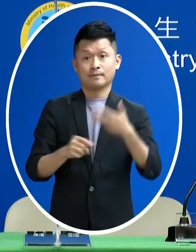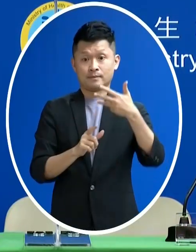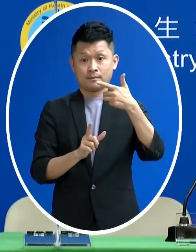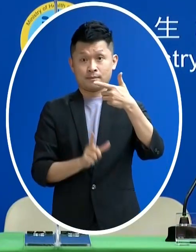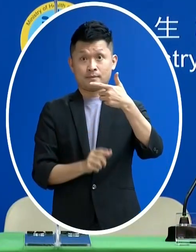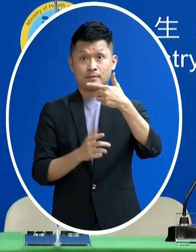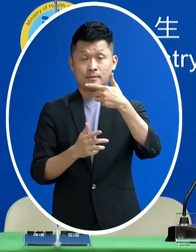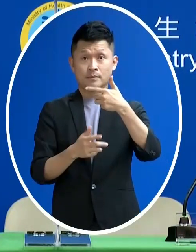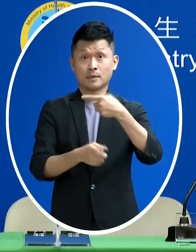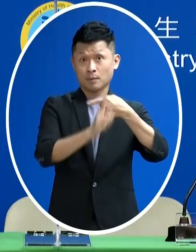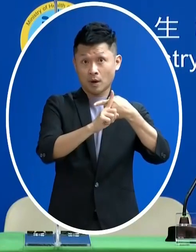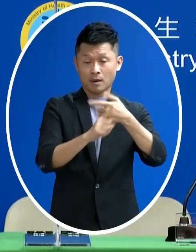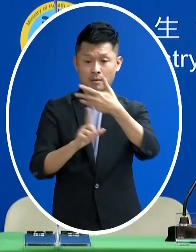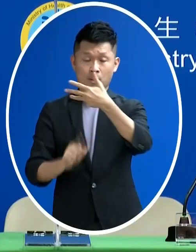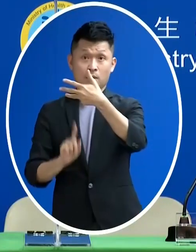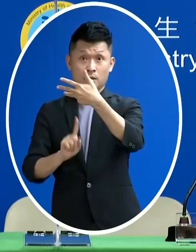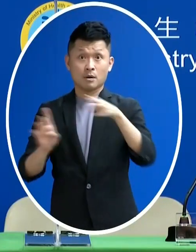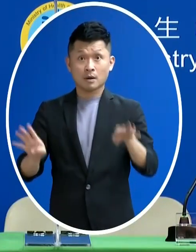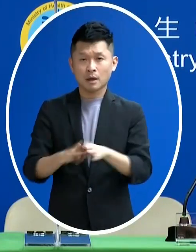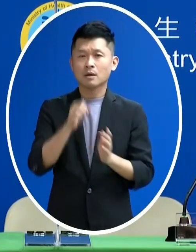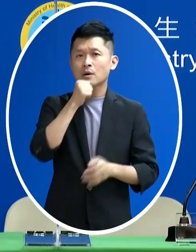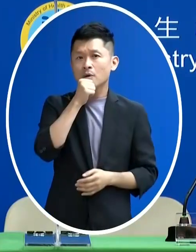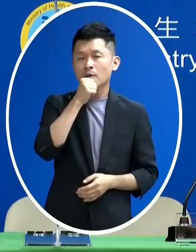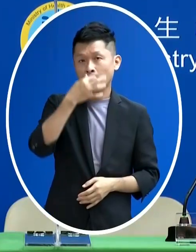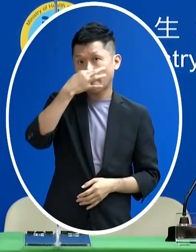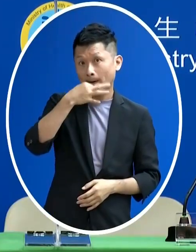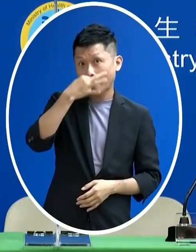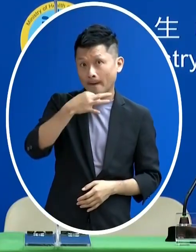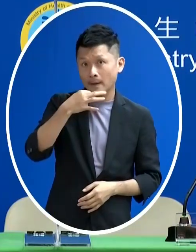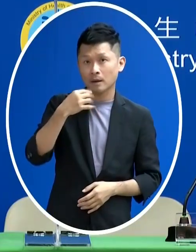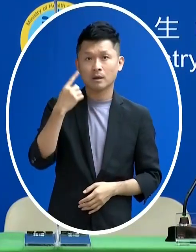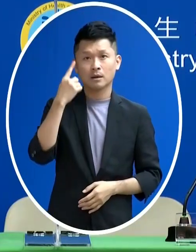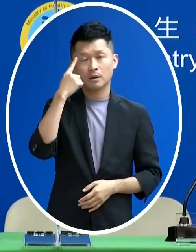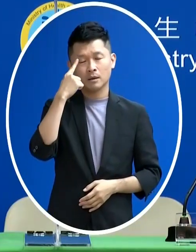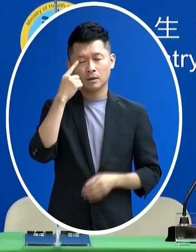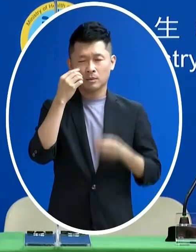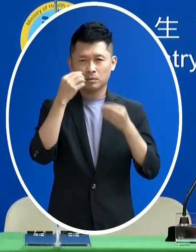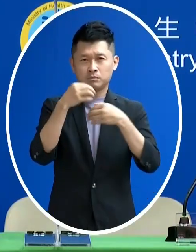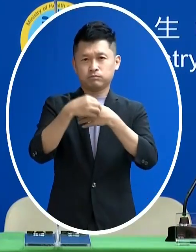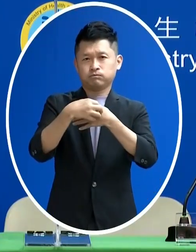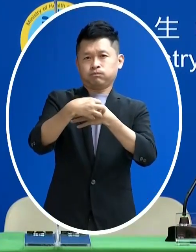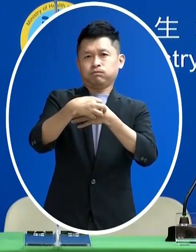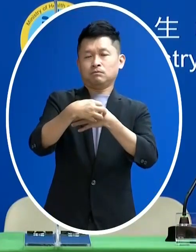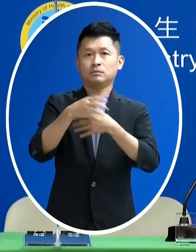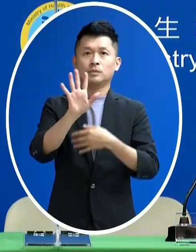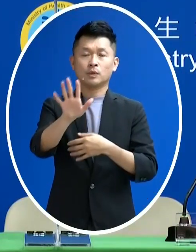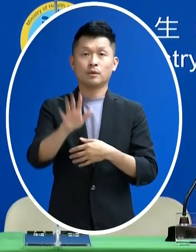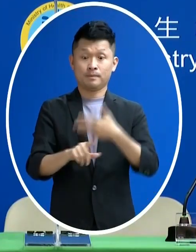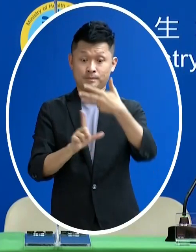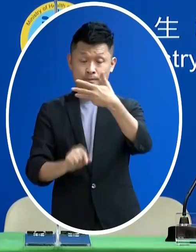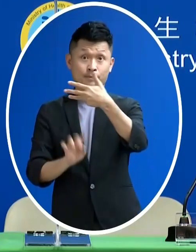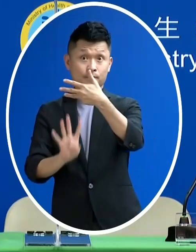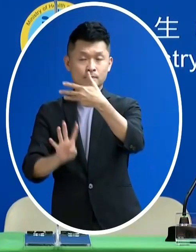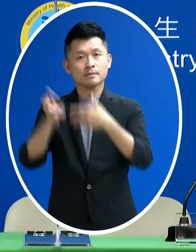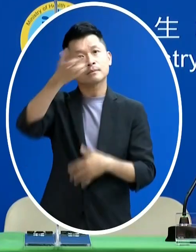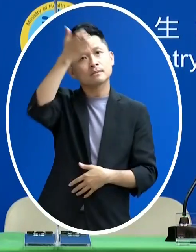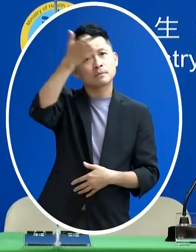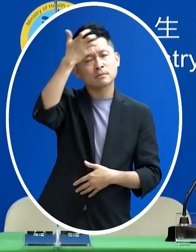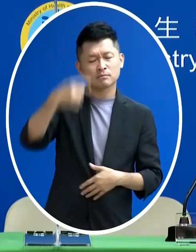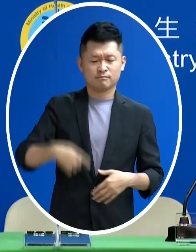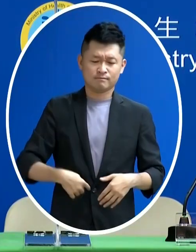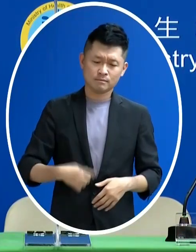新冠，8月1号开始陆续有咳嗽、流鼻水、眼皮肿胀的症状。那8月4号呢，则有发烧跟